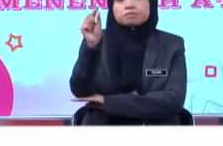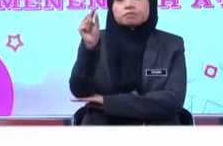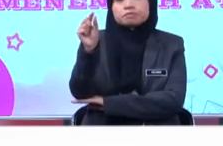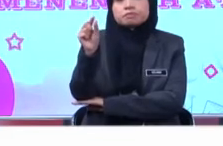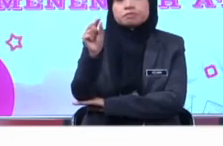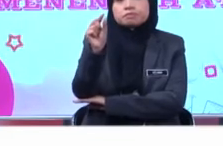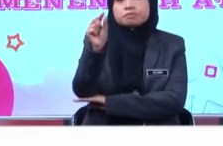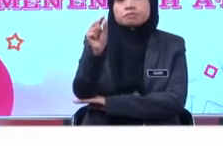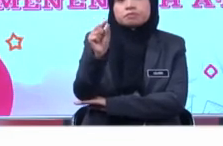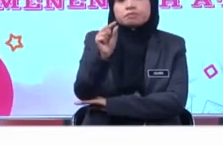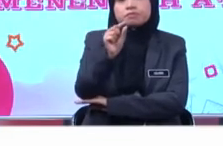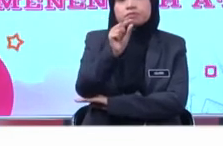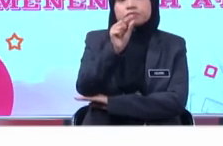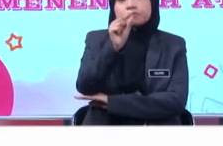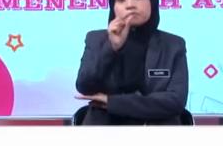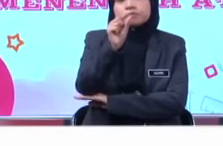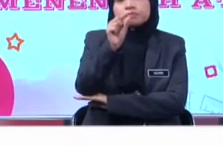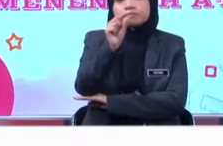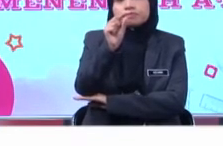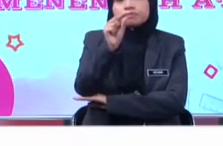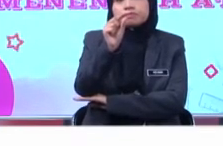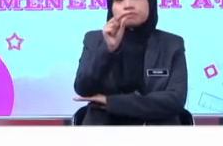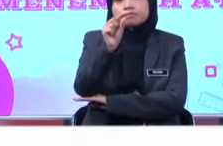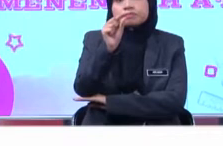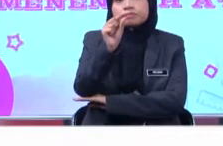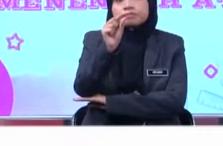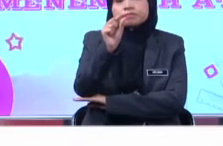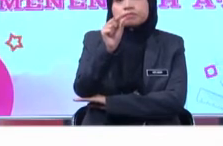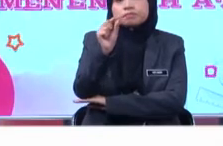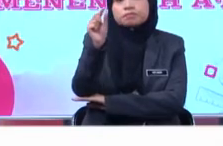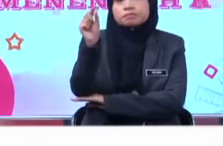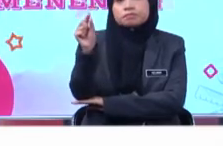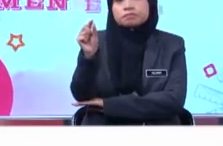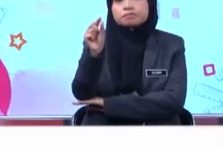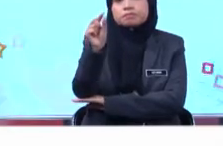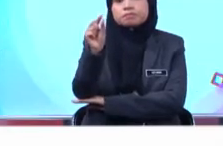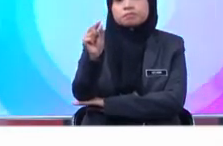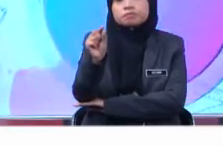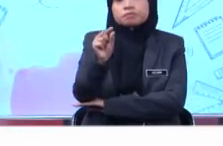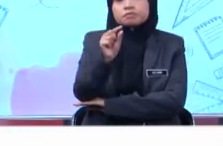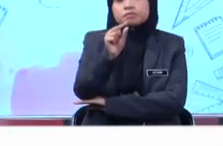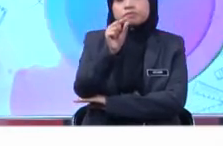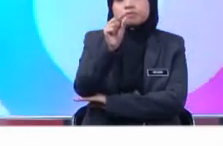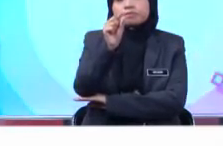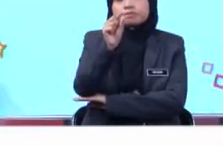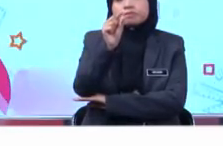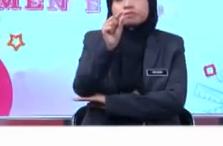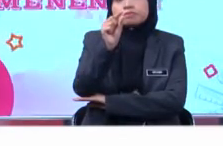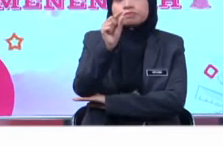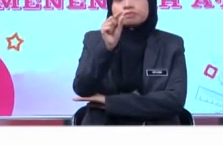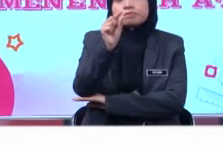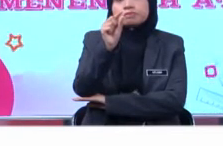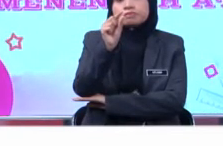5 yesha Neng ya Dayak Wahyu azimu wayward